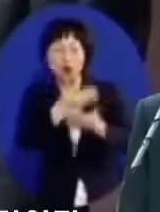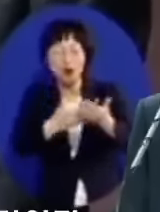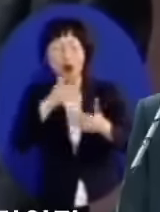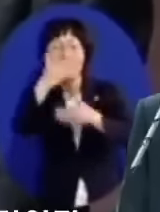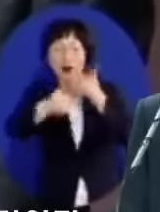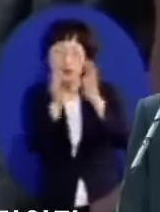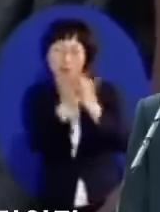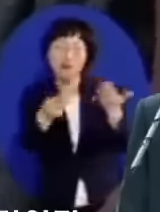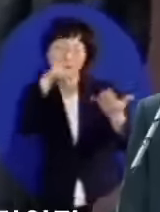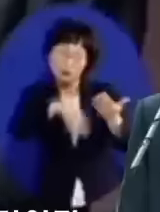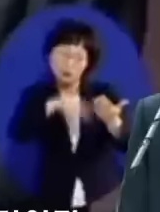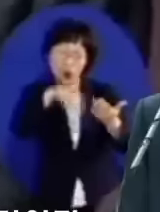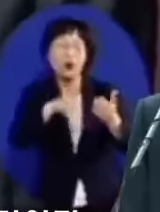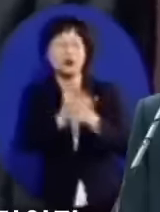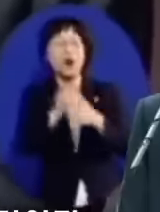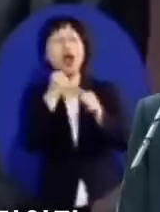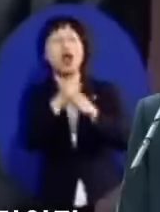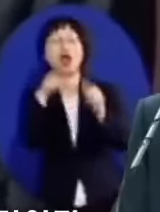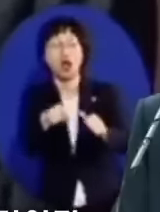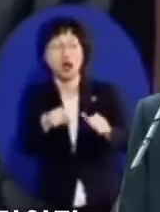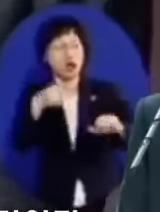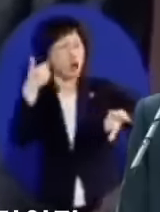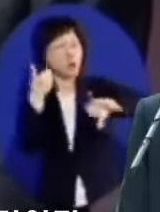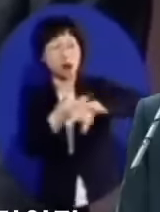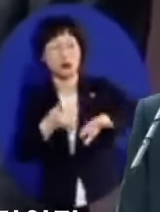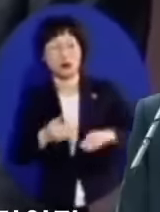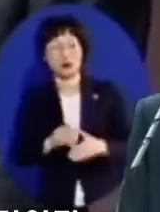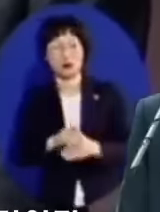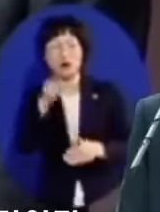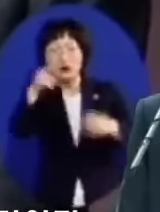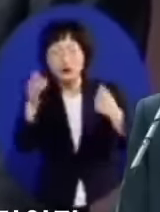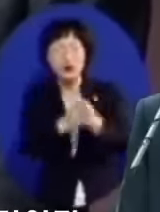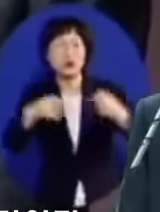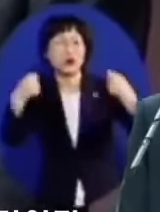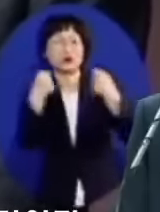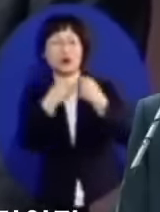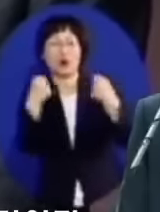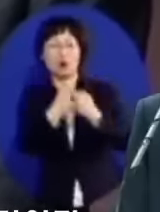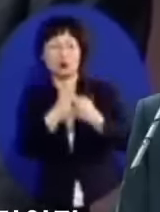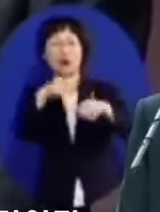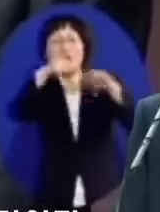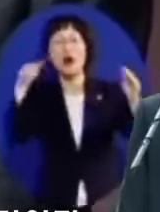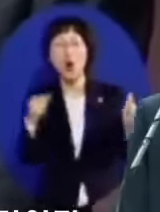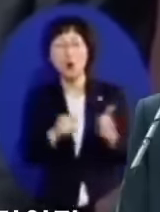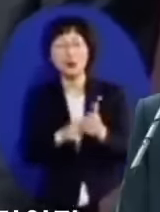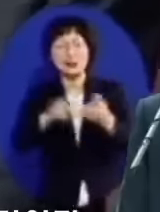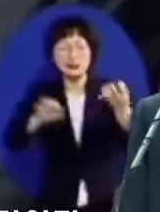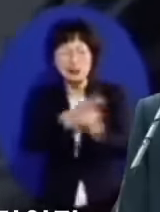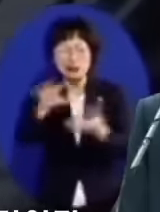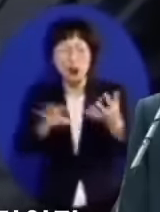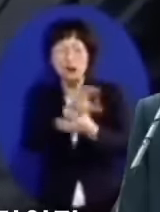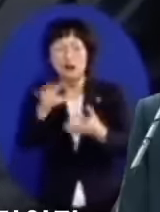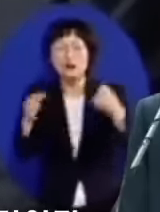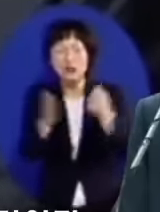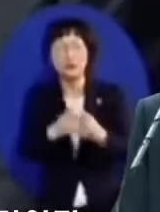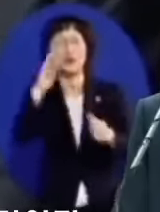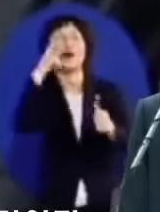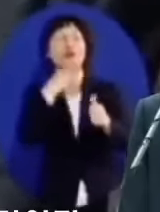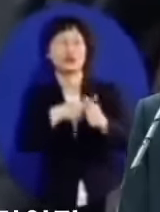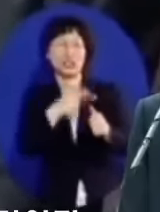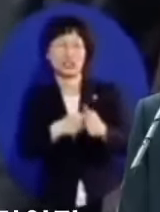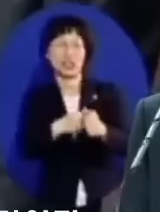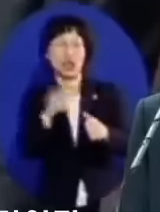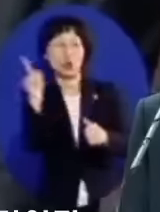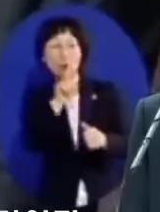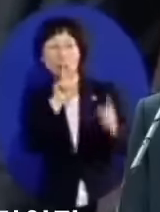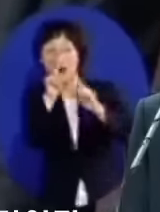된다. 정반대입니다. 그래서 싸움이 붙고 마음이 요란스러우니까 바울 선생이 뭐라고